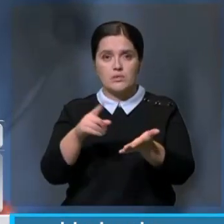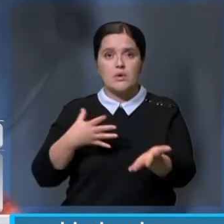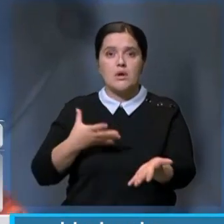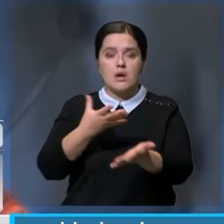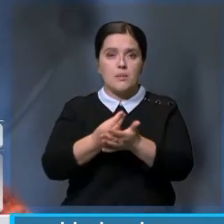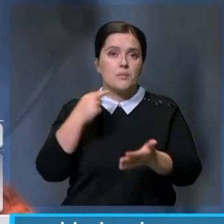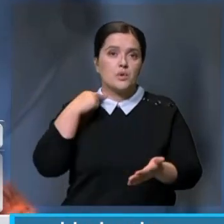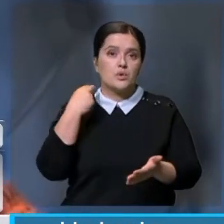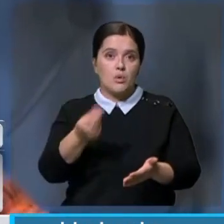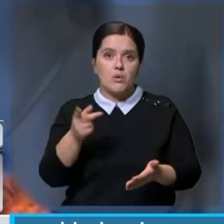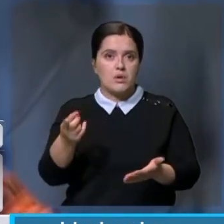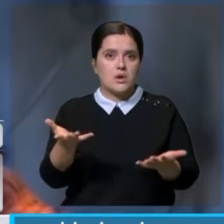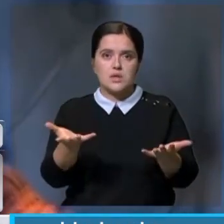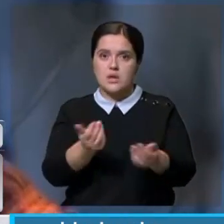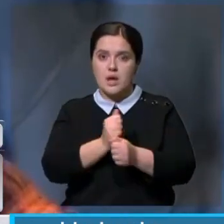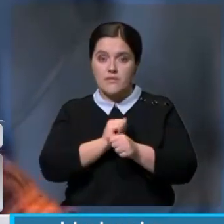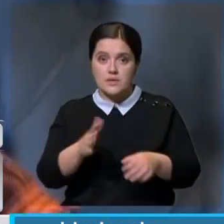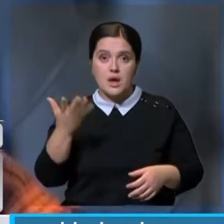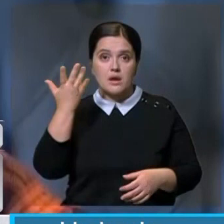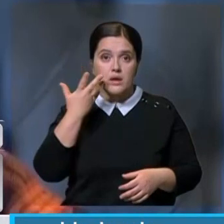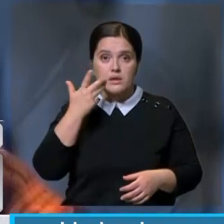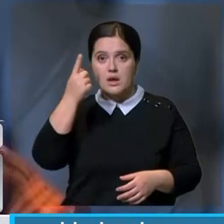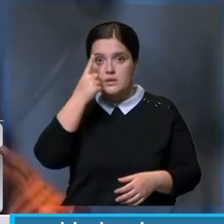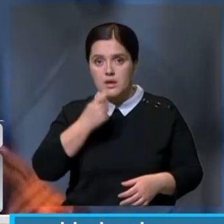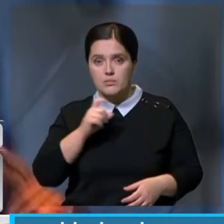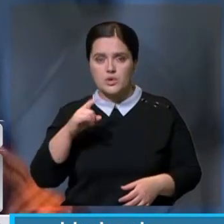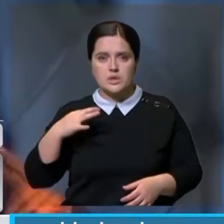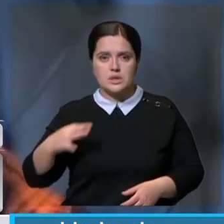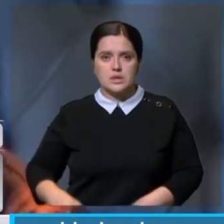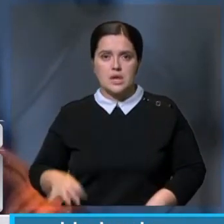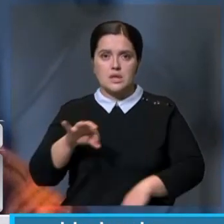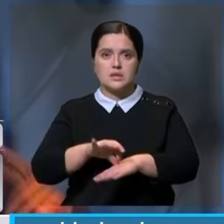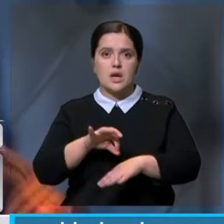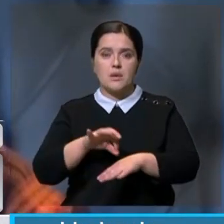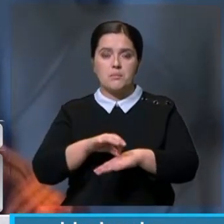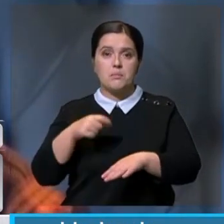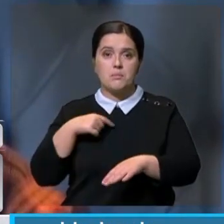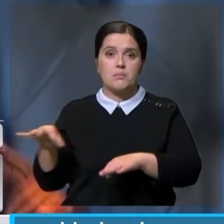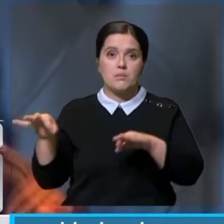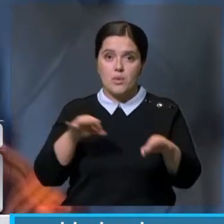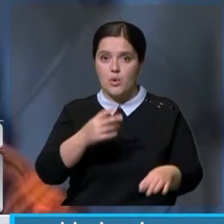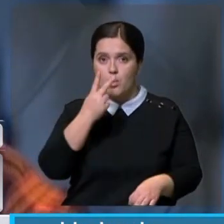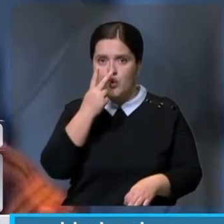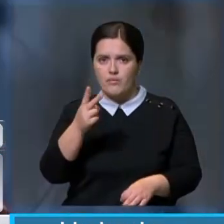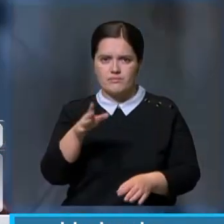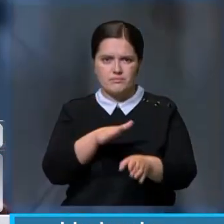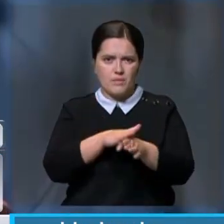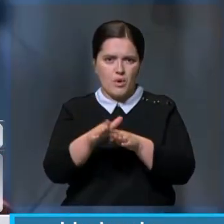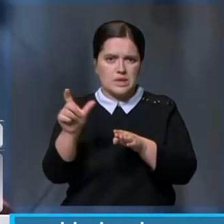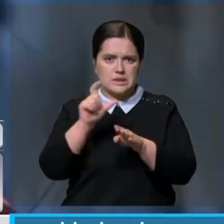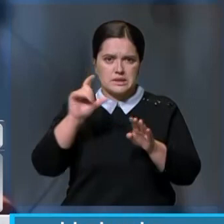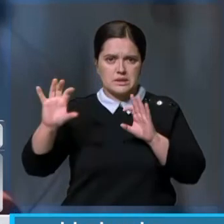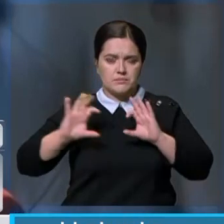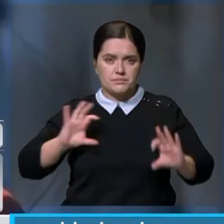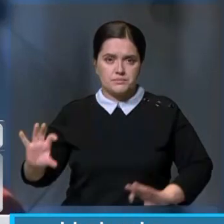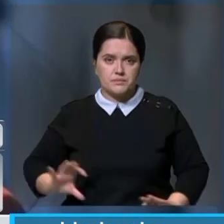долг, но она не взяла ее. А когда сообщили, что сын заболел, приехав за ним, я увидела, что Дэвид был весь в синяках. На нем